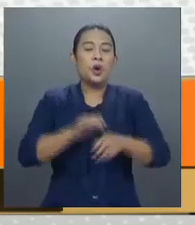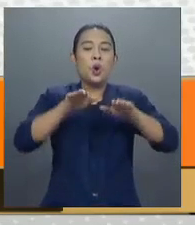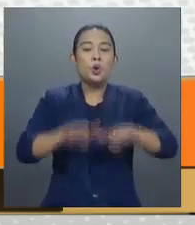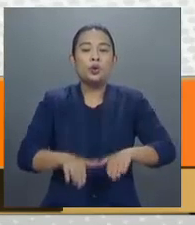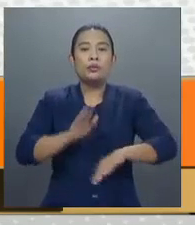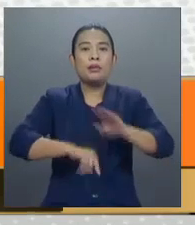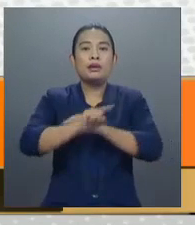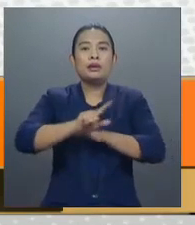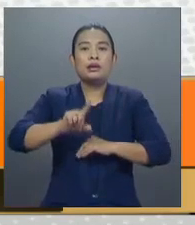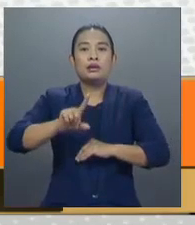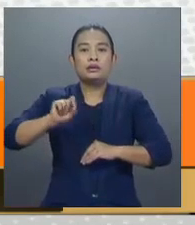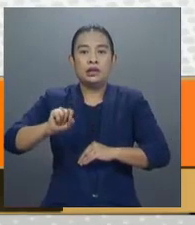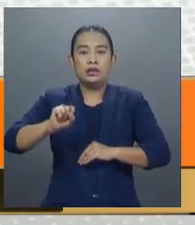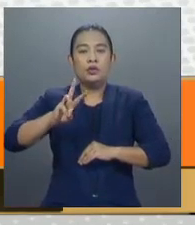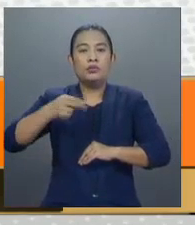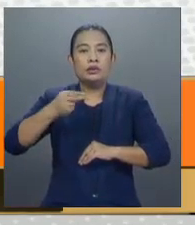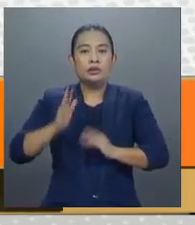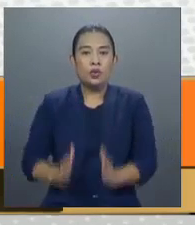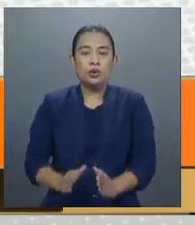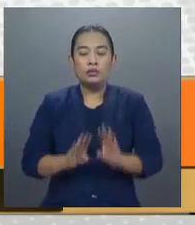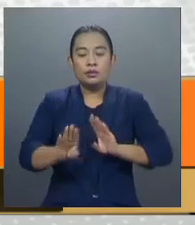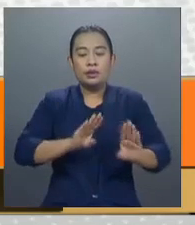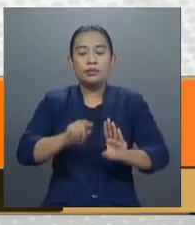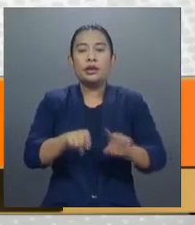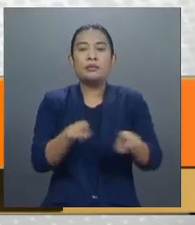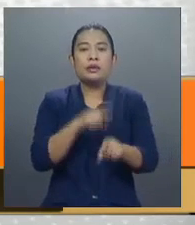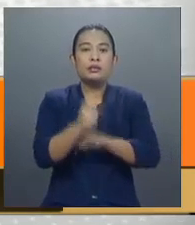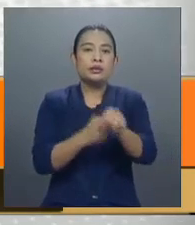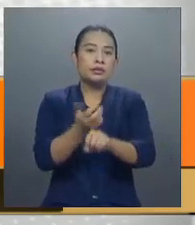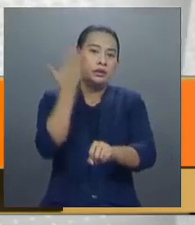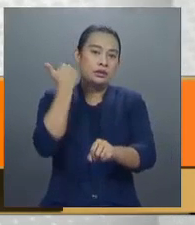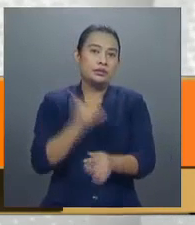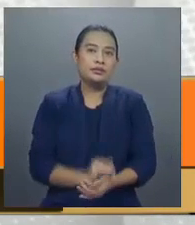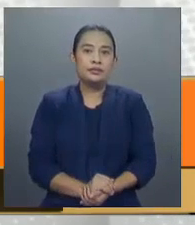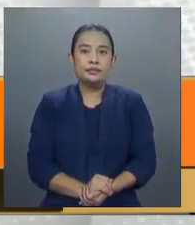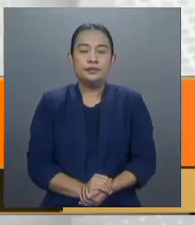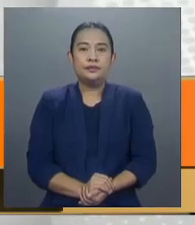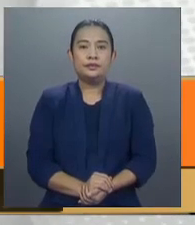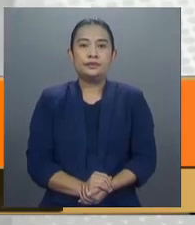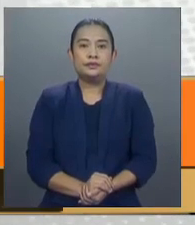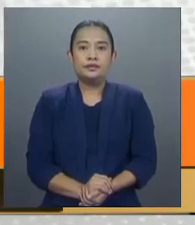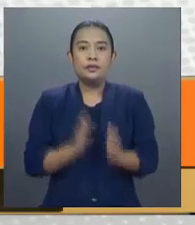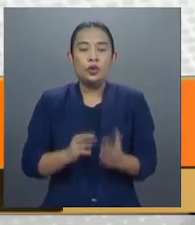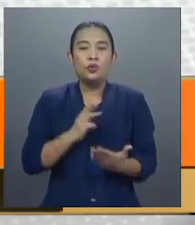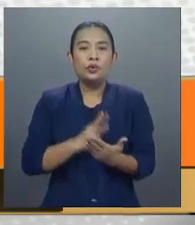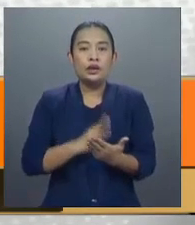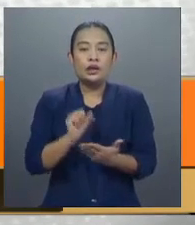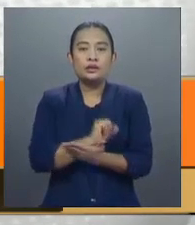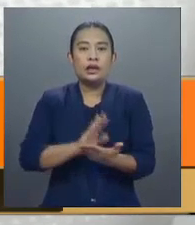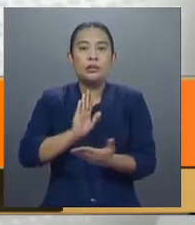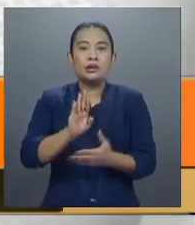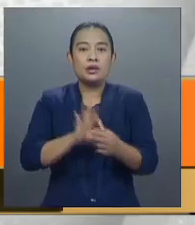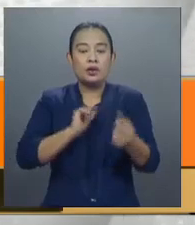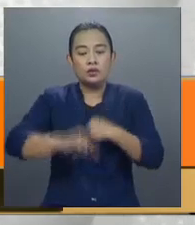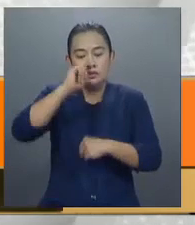าณ 1,160,000 คนเมื่อเทียบกับช่วงเดียวกันของปีก่อนนักวิชาการสถาบันคลังสมองของชาติ